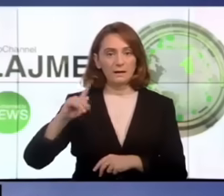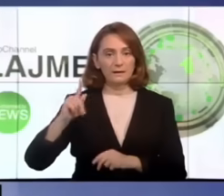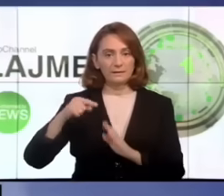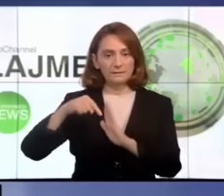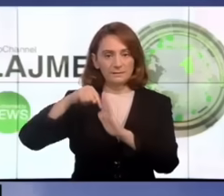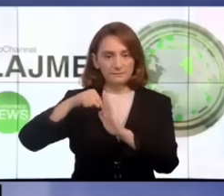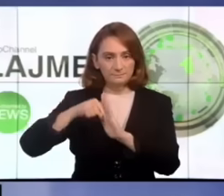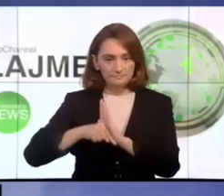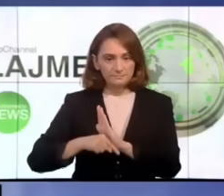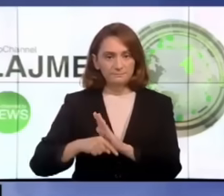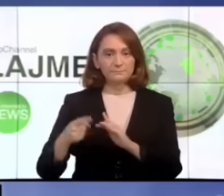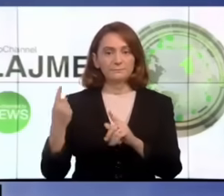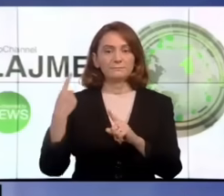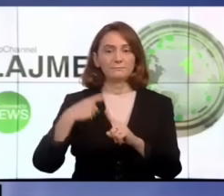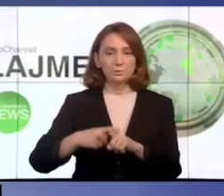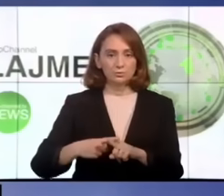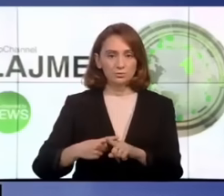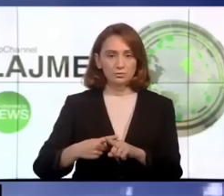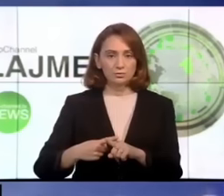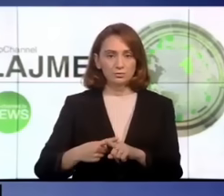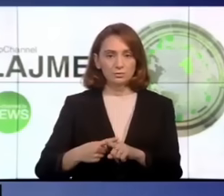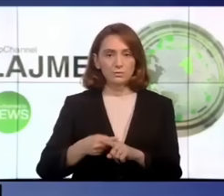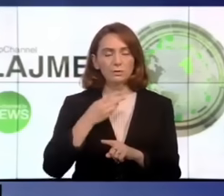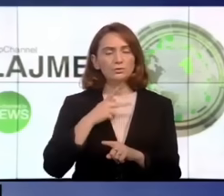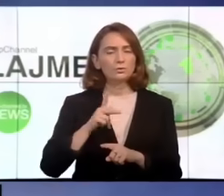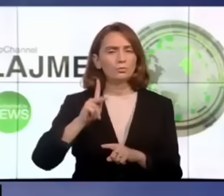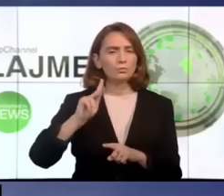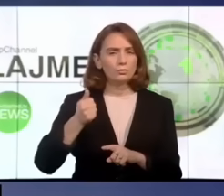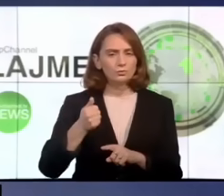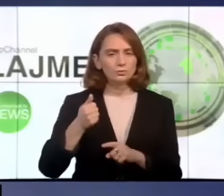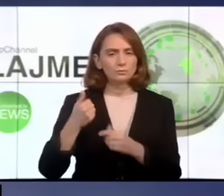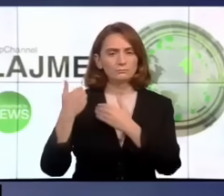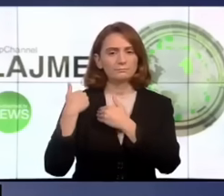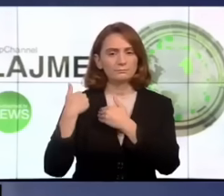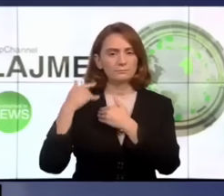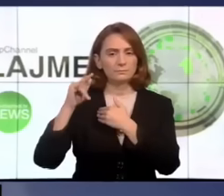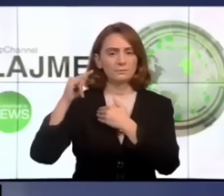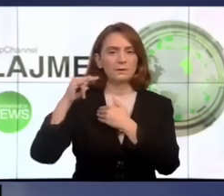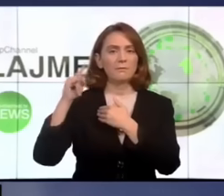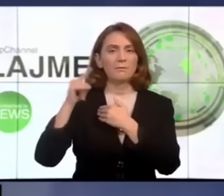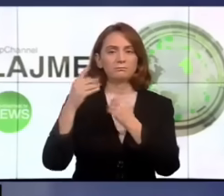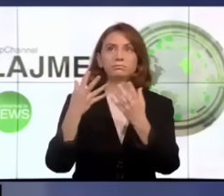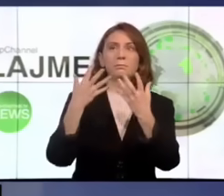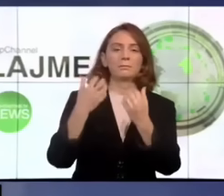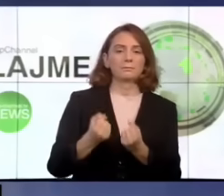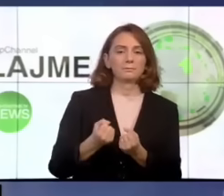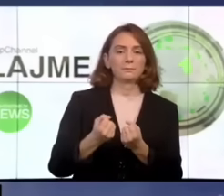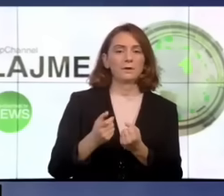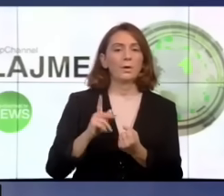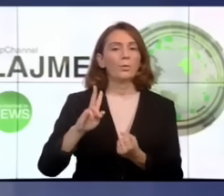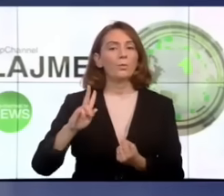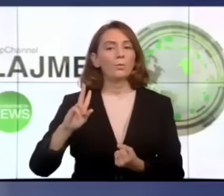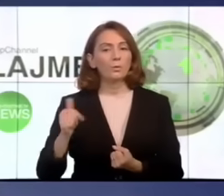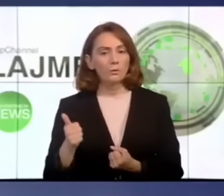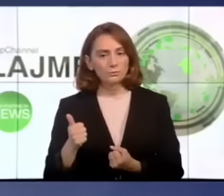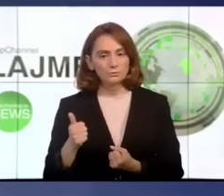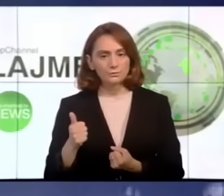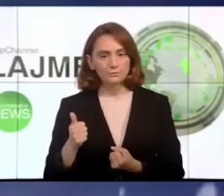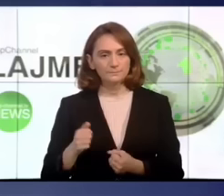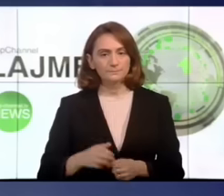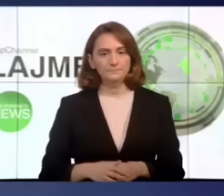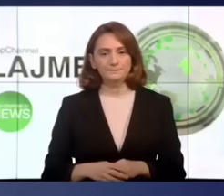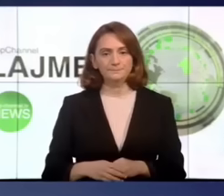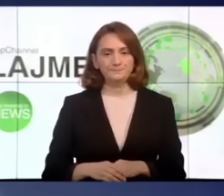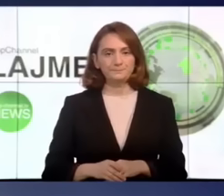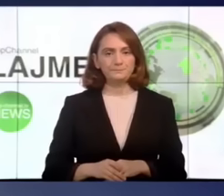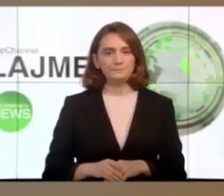dhe prokuroria po hetojnë ngjarjen për të identifikuar personat përgjegjës dhe për të vënë përpara drejtësisë organizatorët e kësaj